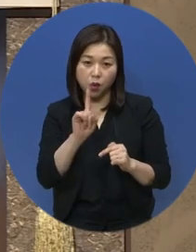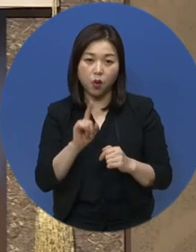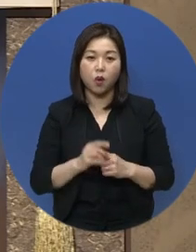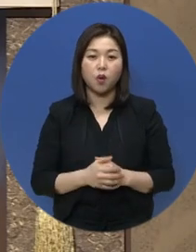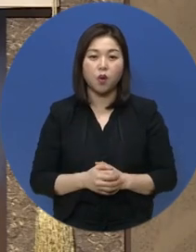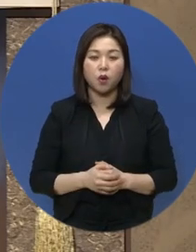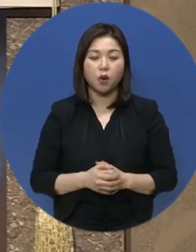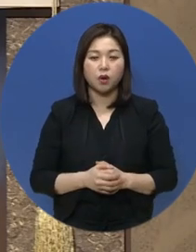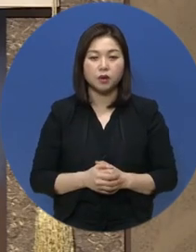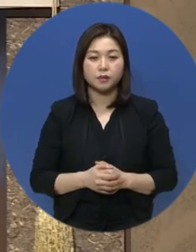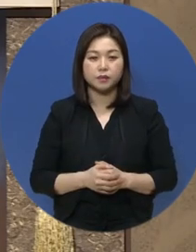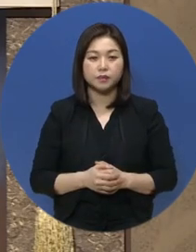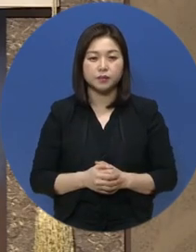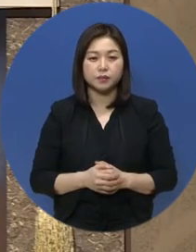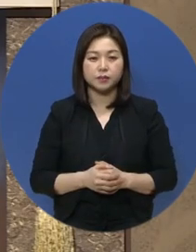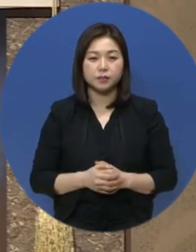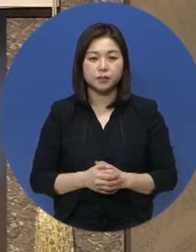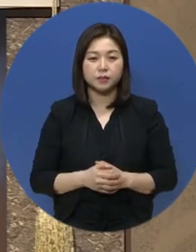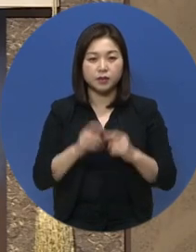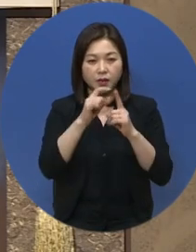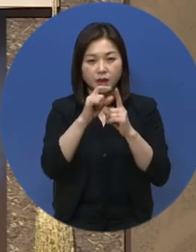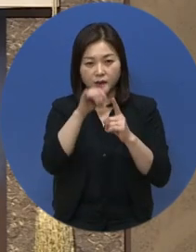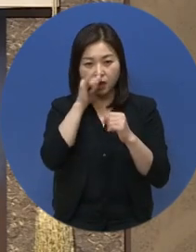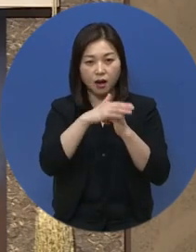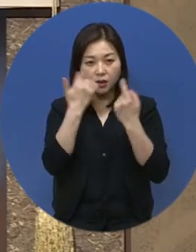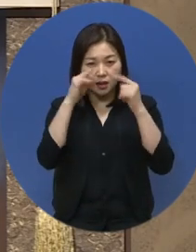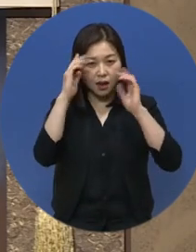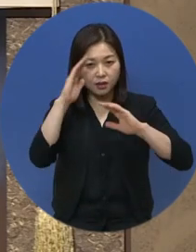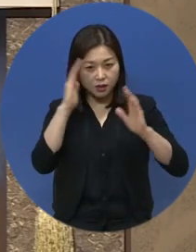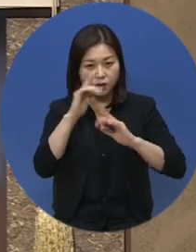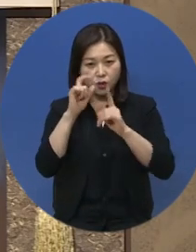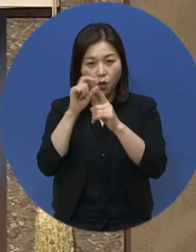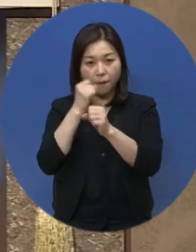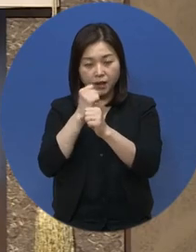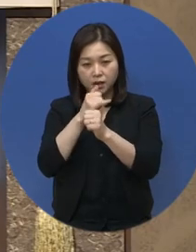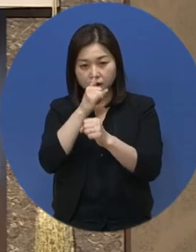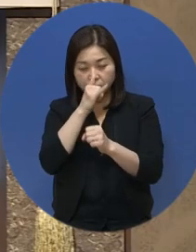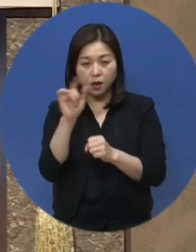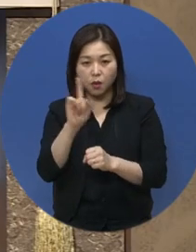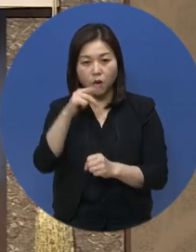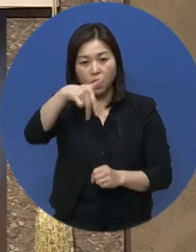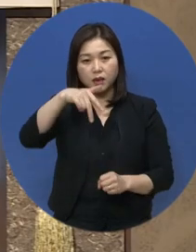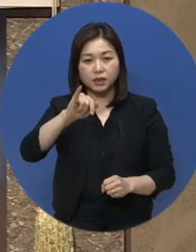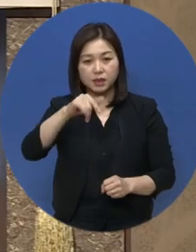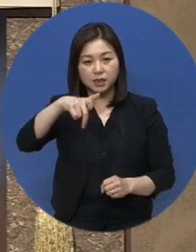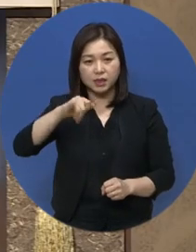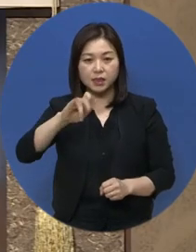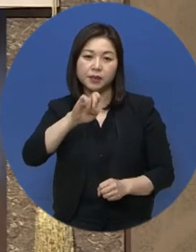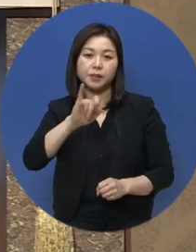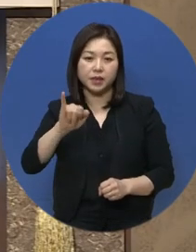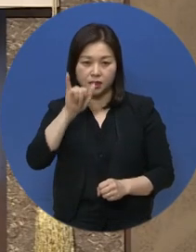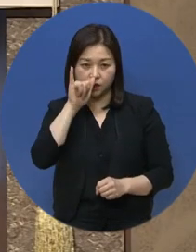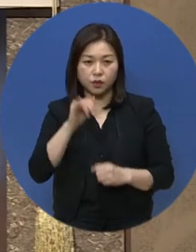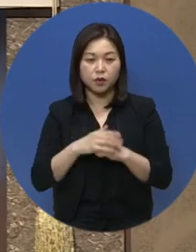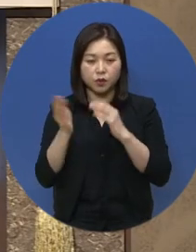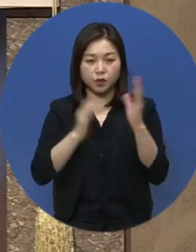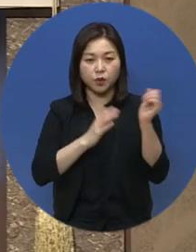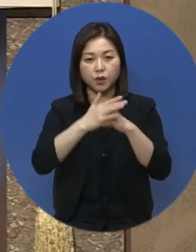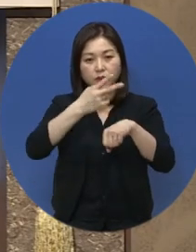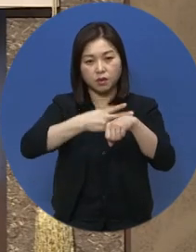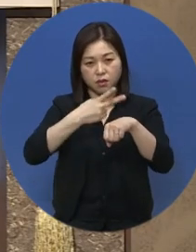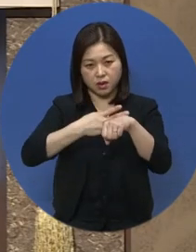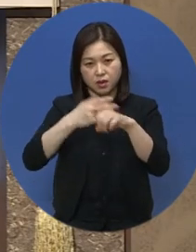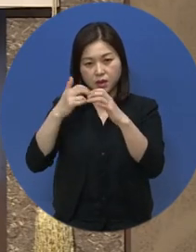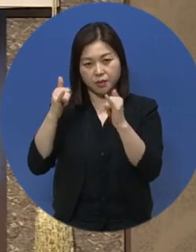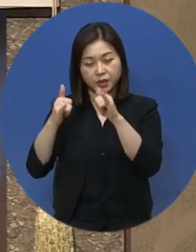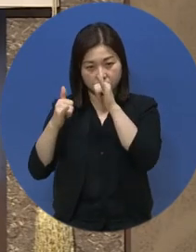그러죠? 또 용어가 있어요. 아예 대학생들이 용어를 만들어낸 지킴이 이렇게 얘기를 하고요. 또 강사들이 있습니다. 저희가